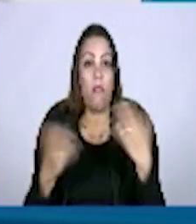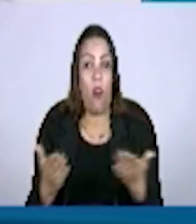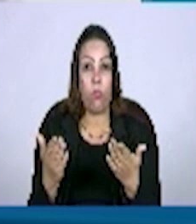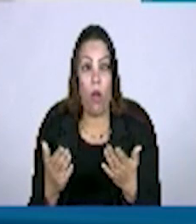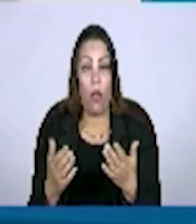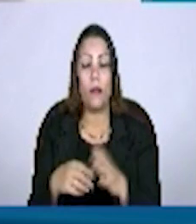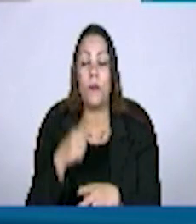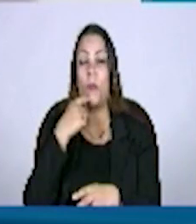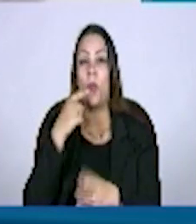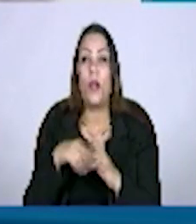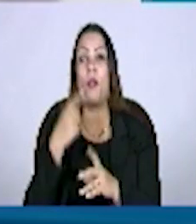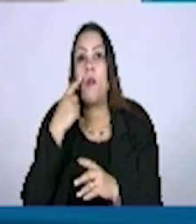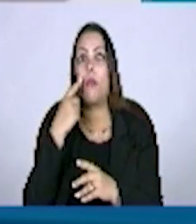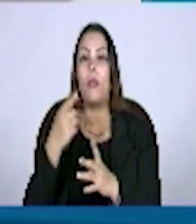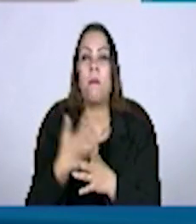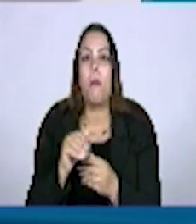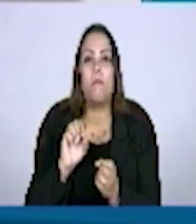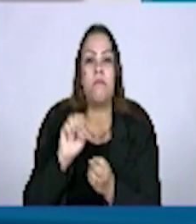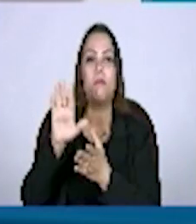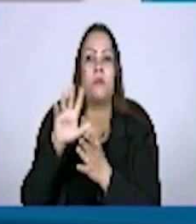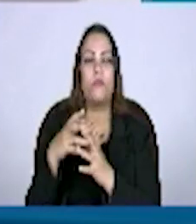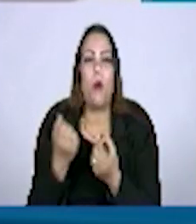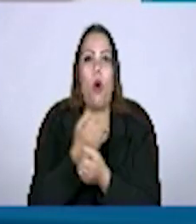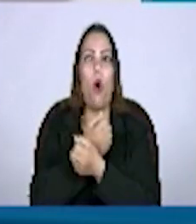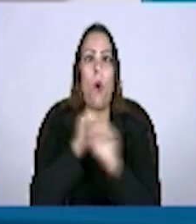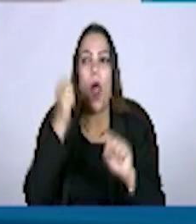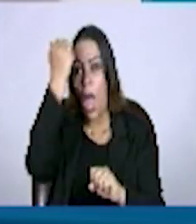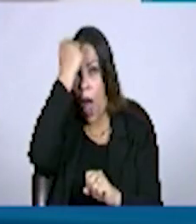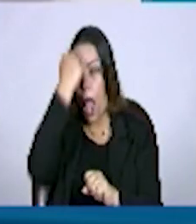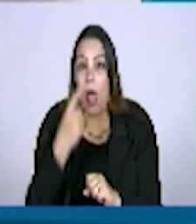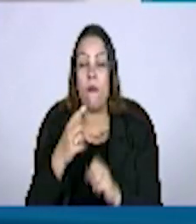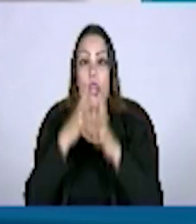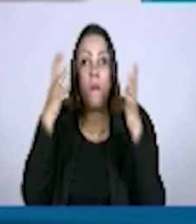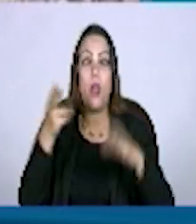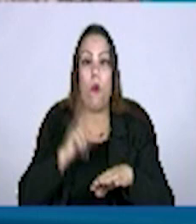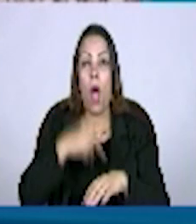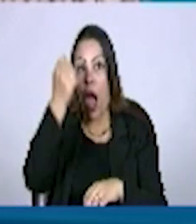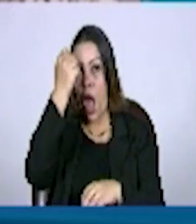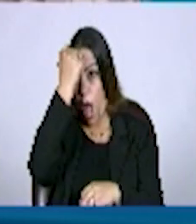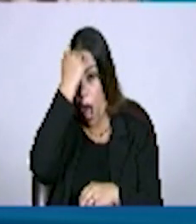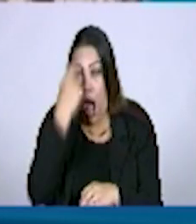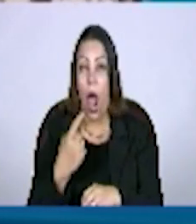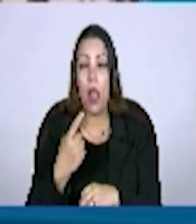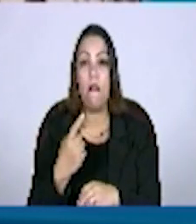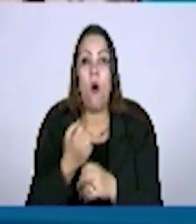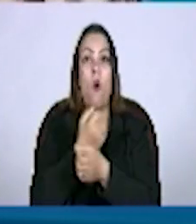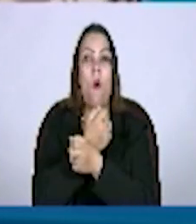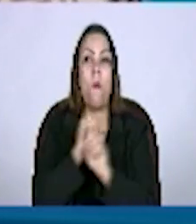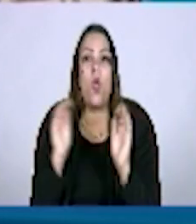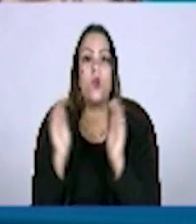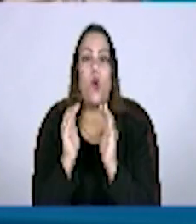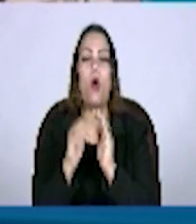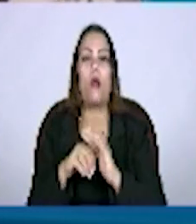التقديرات بتقول لك انه صد له قنابل 1000 قنبله كبيره والف قنبله من